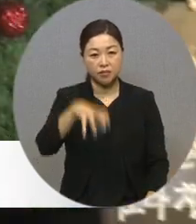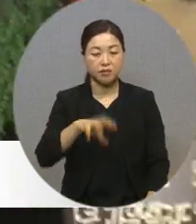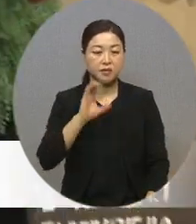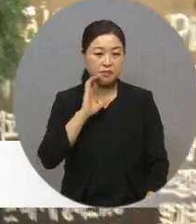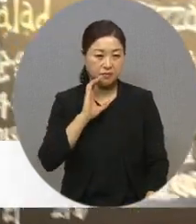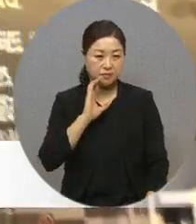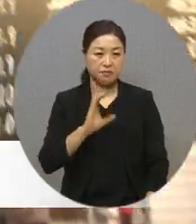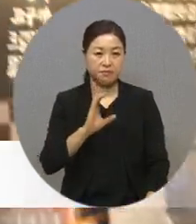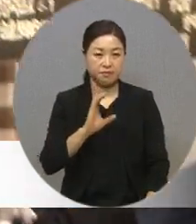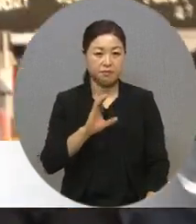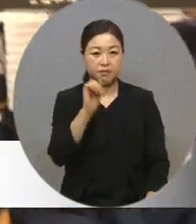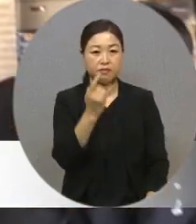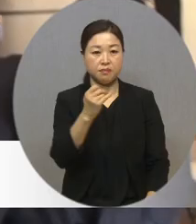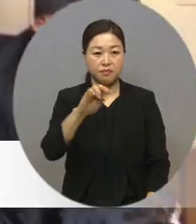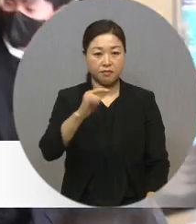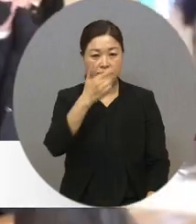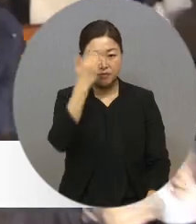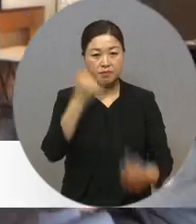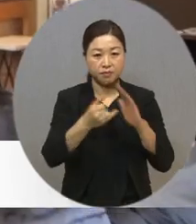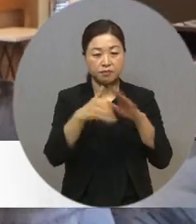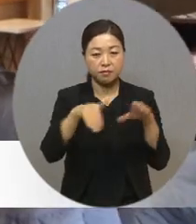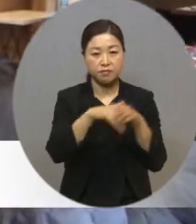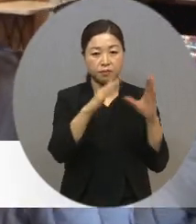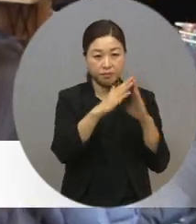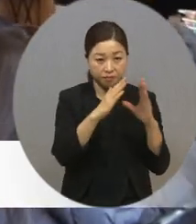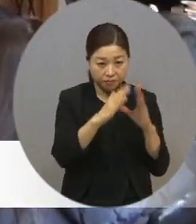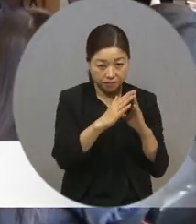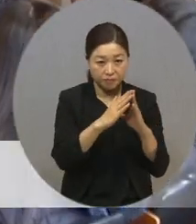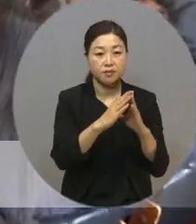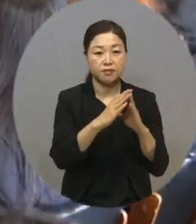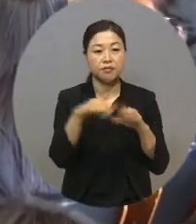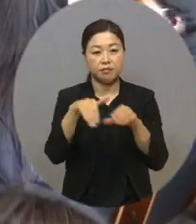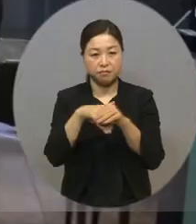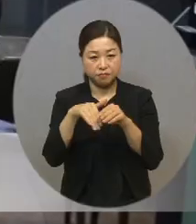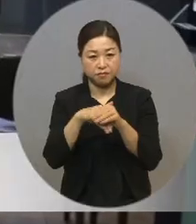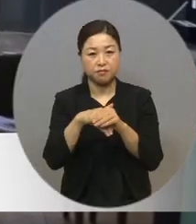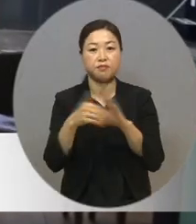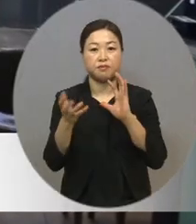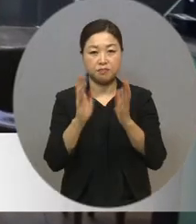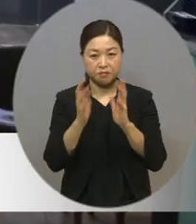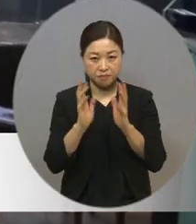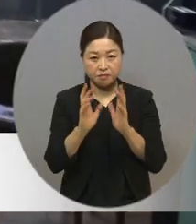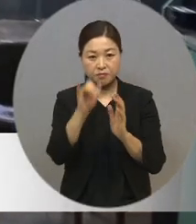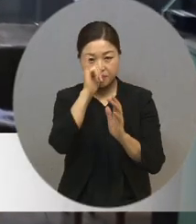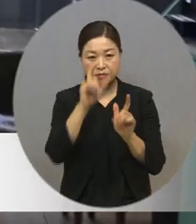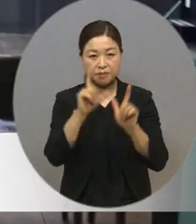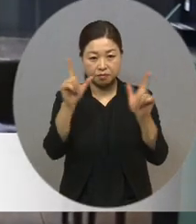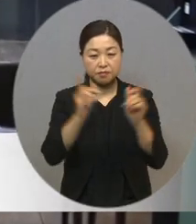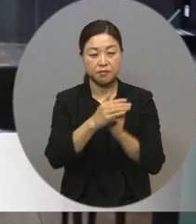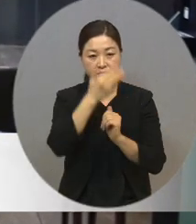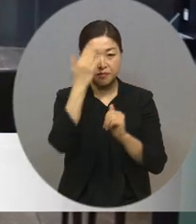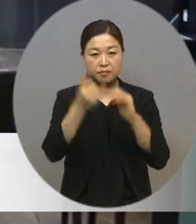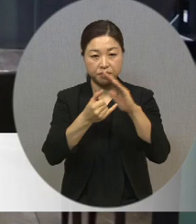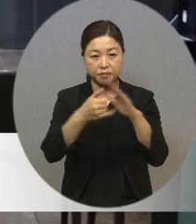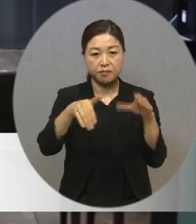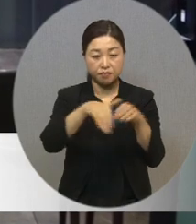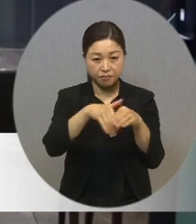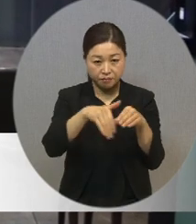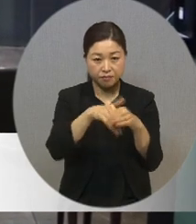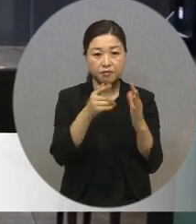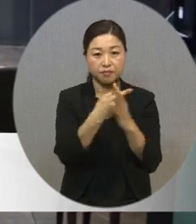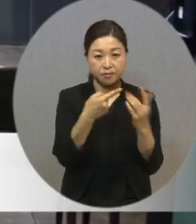회천 청소년 문화의 집 주최 청소년 문화 포럼이 있는 날입니다. 청소년의 문화를